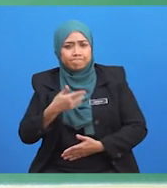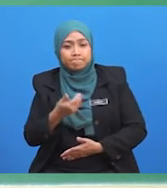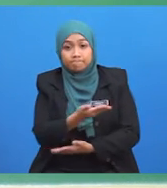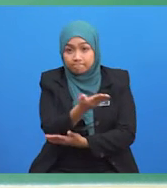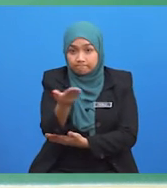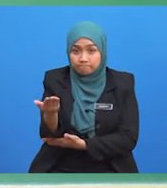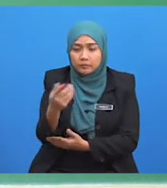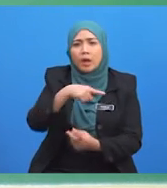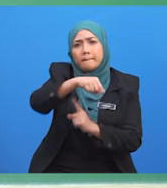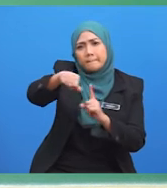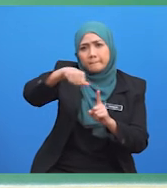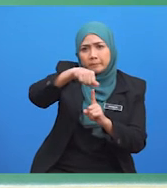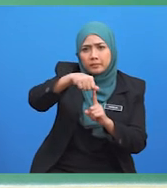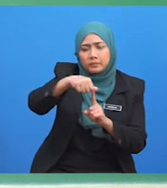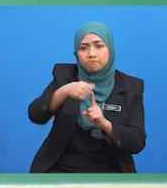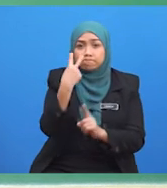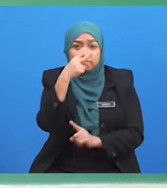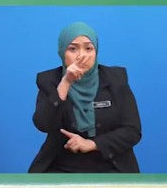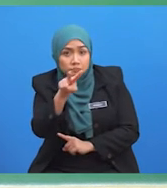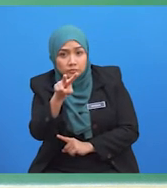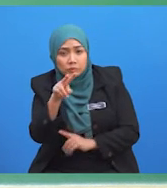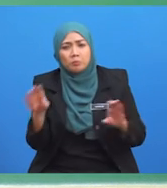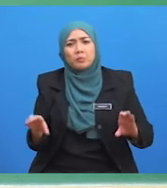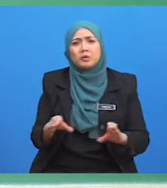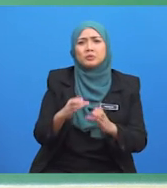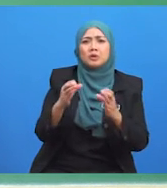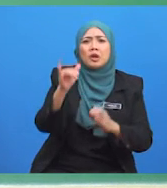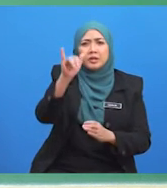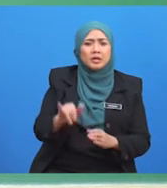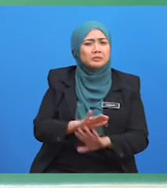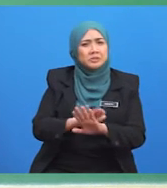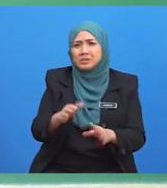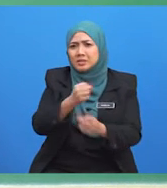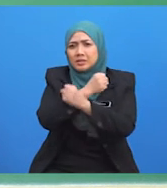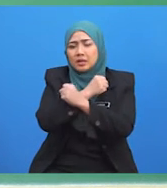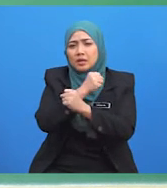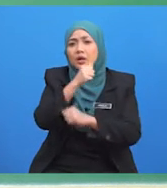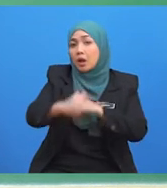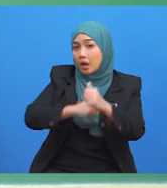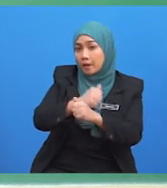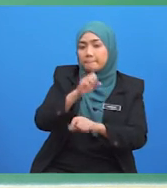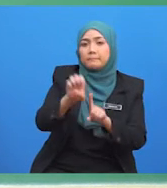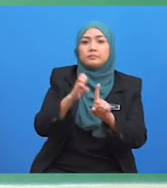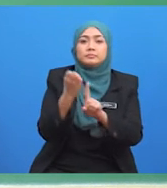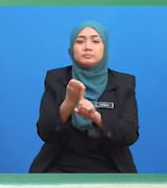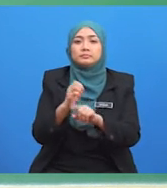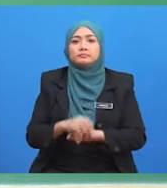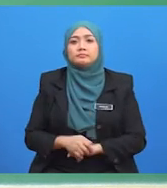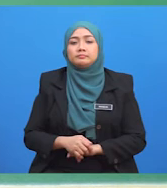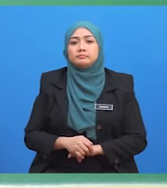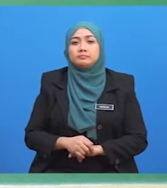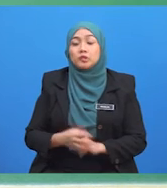kamu apabila ternampak perbuatan yang tidak menyayangi alam sekitar?